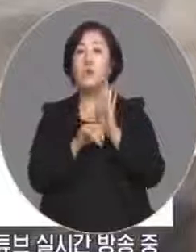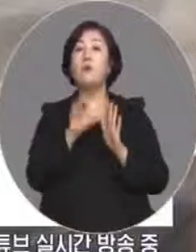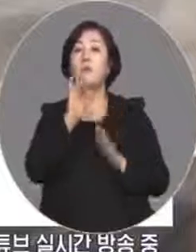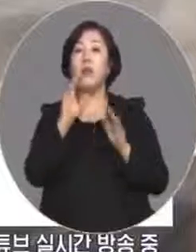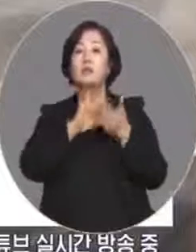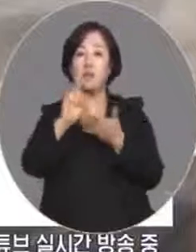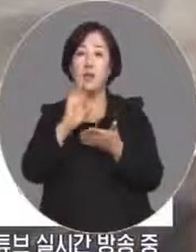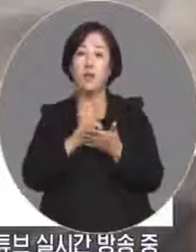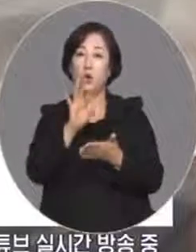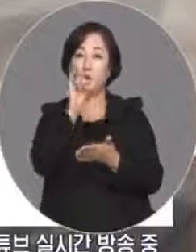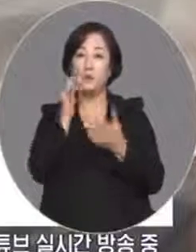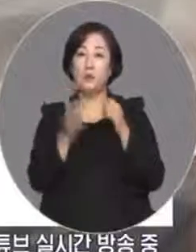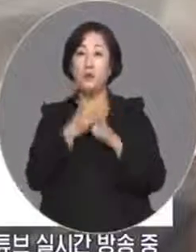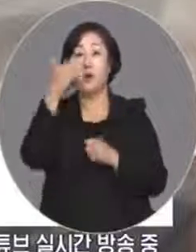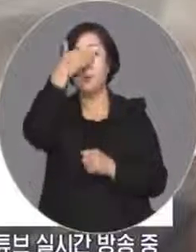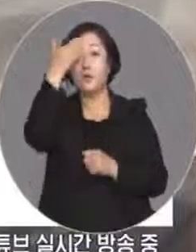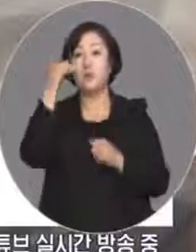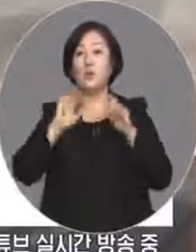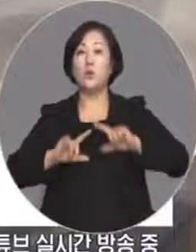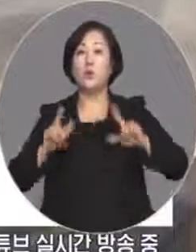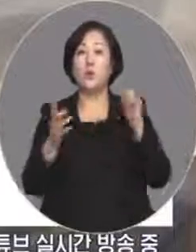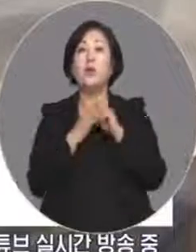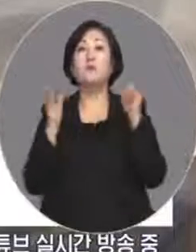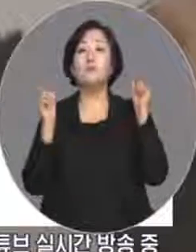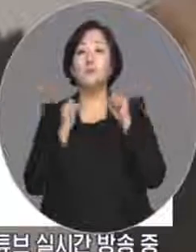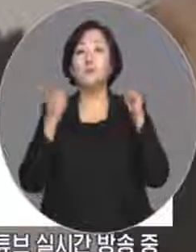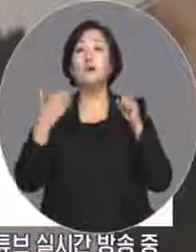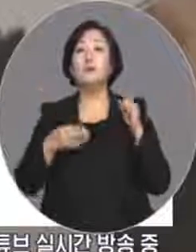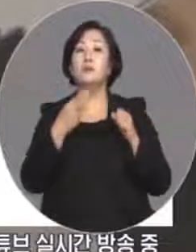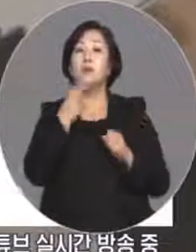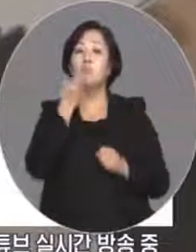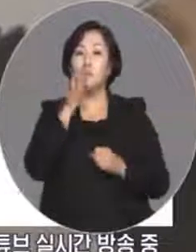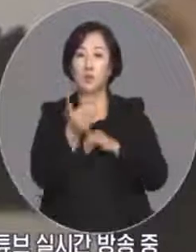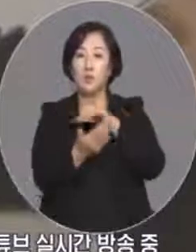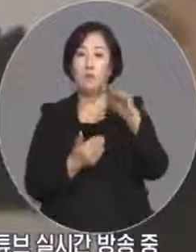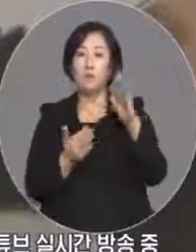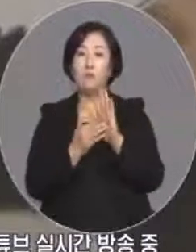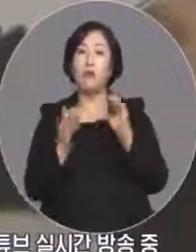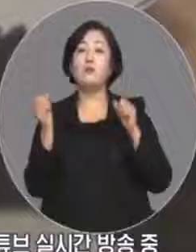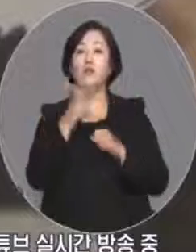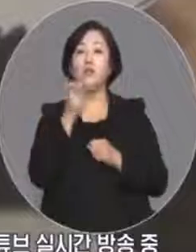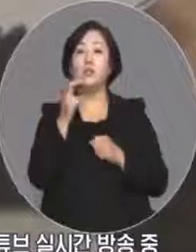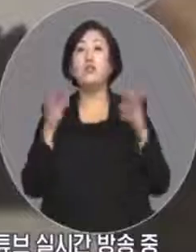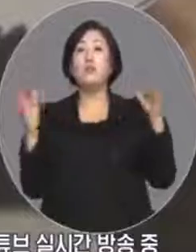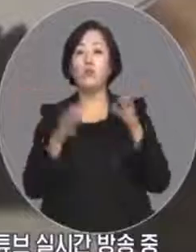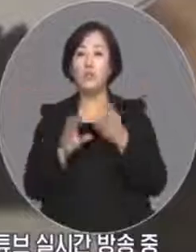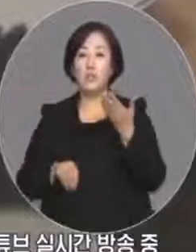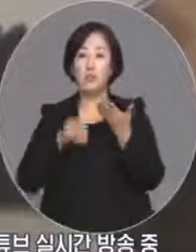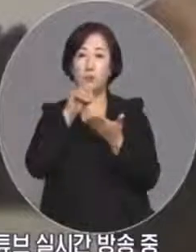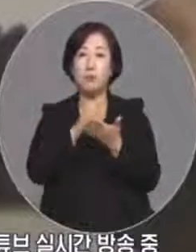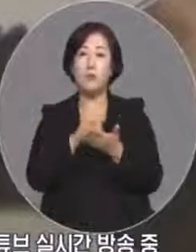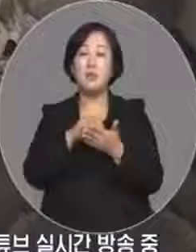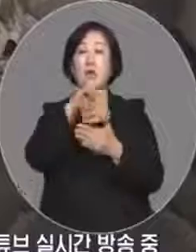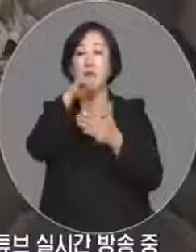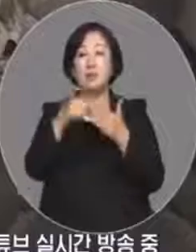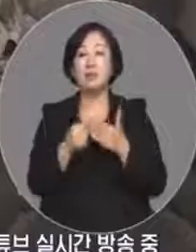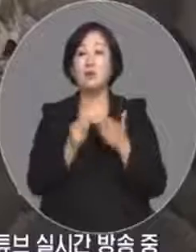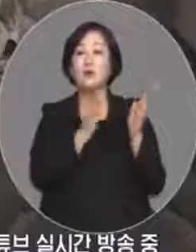설치됩니다. 다행히 올해는 수능 한파는 없을 걸로 예보됐지만 수시모집 대학별 고사 등 입시 일정이